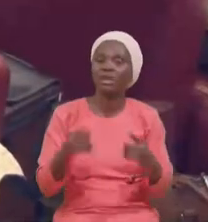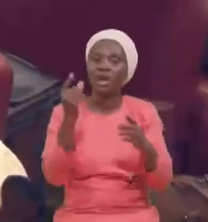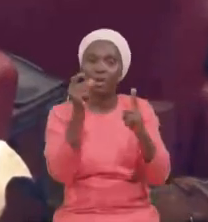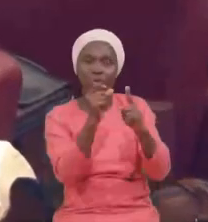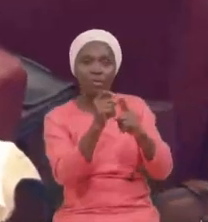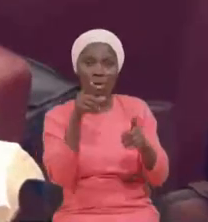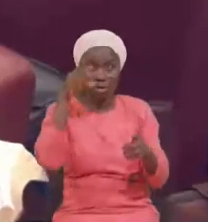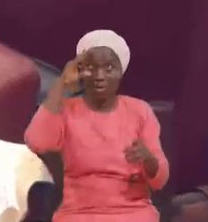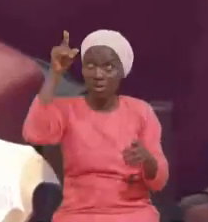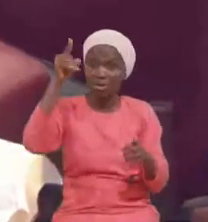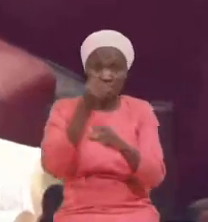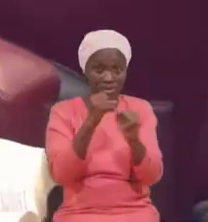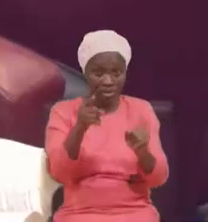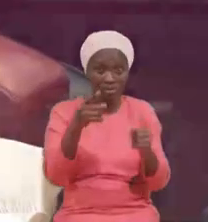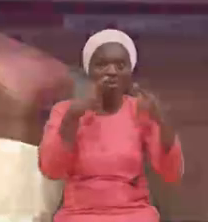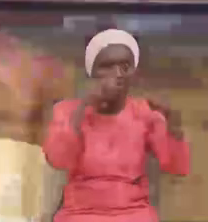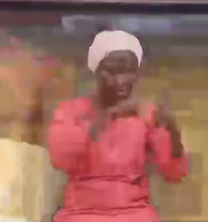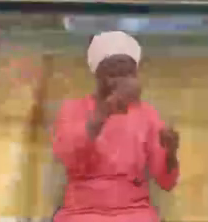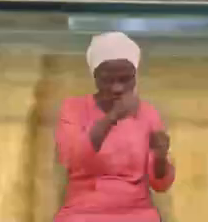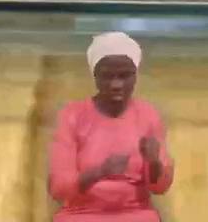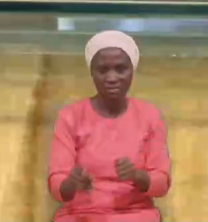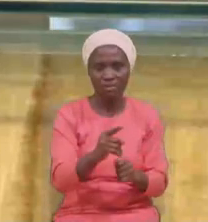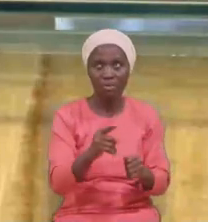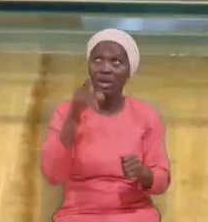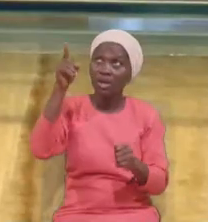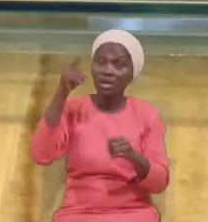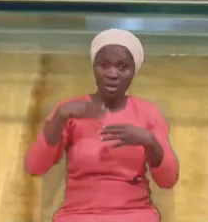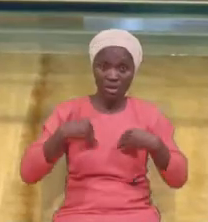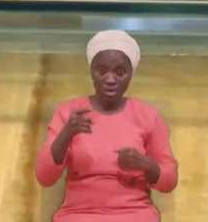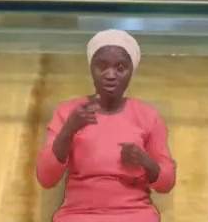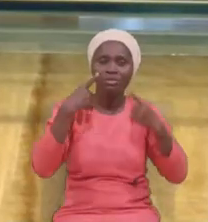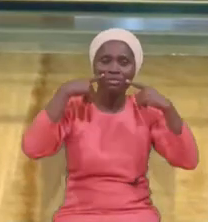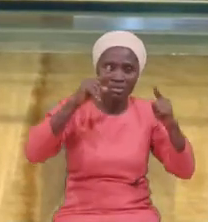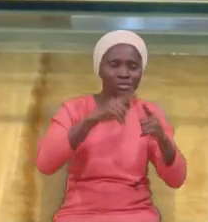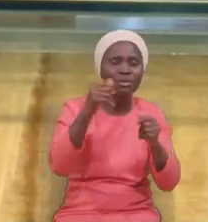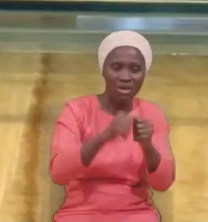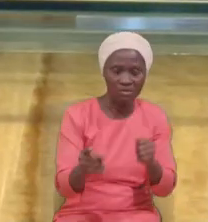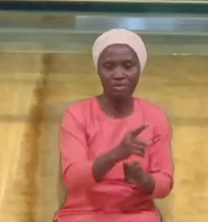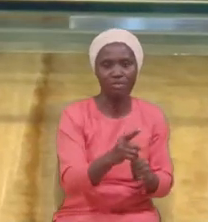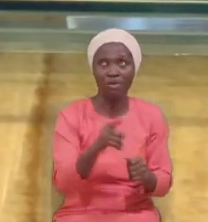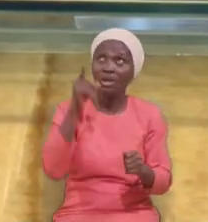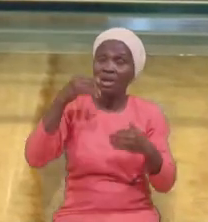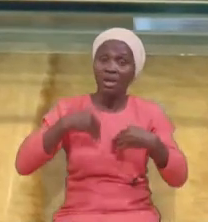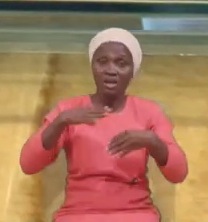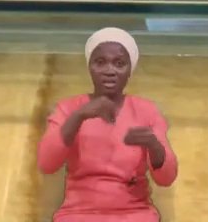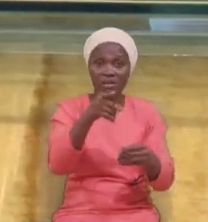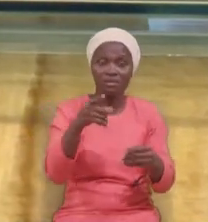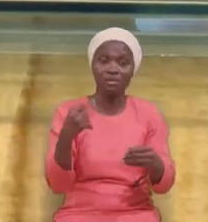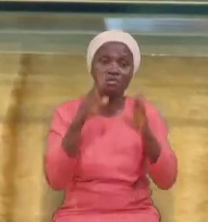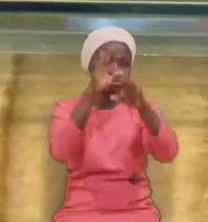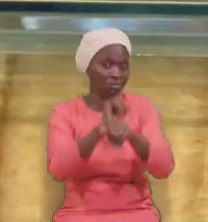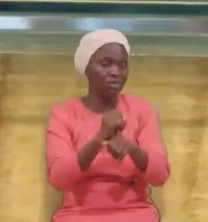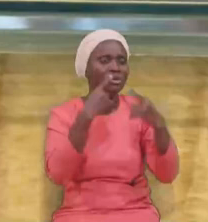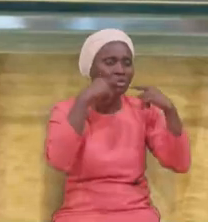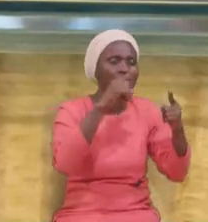parole. Vous a-t-il sauvé? Il faut en parler à tous. Vous a-t-il guéri? Il faut en parler à tous. Vous a-t-il donné la parole? Il